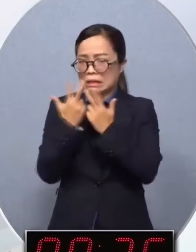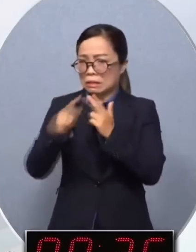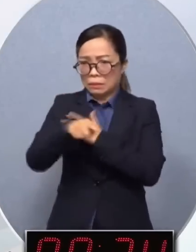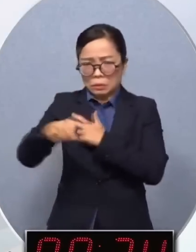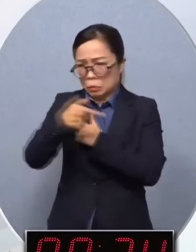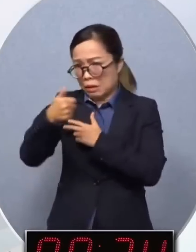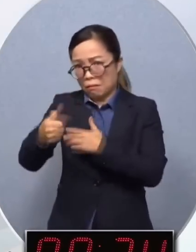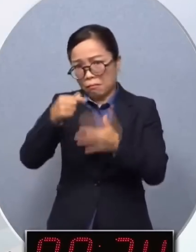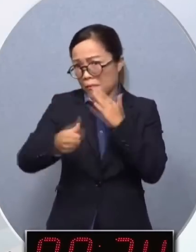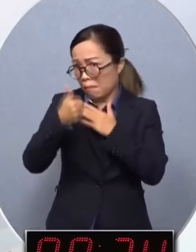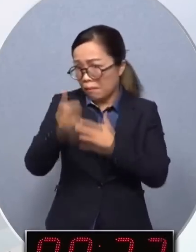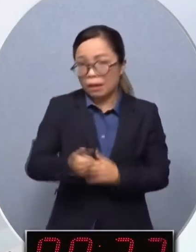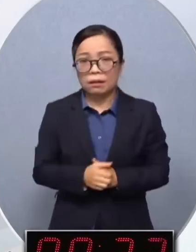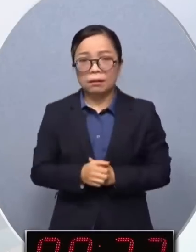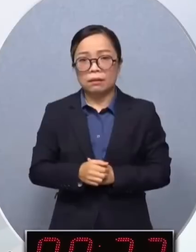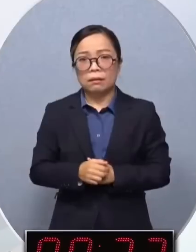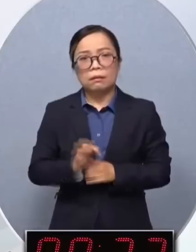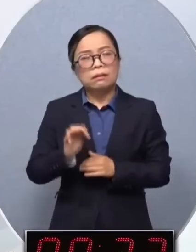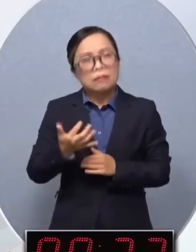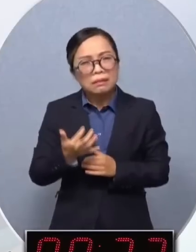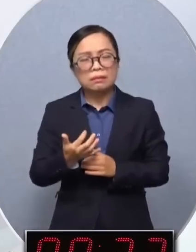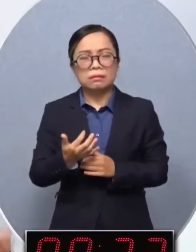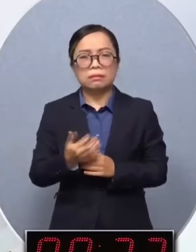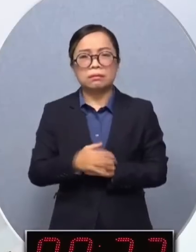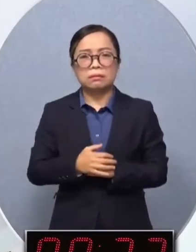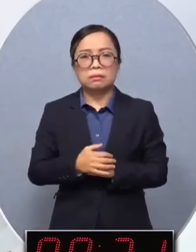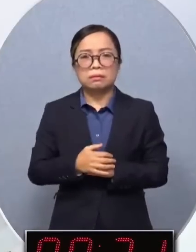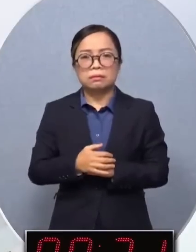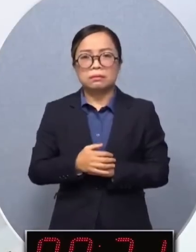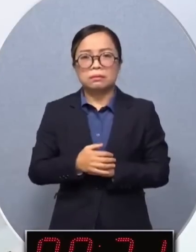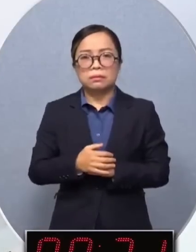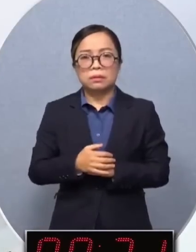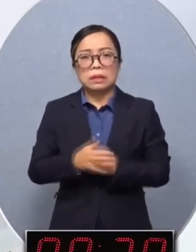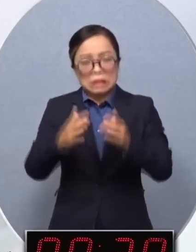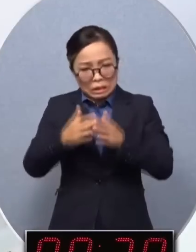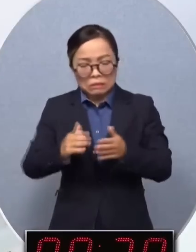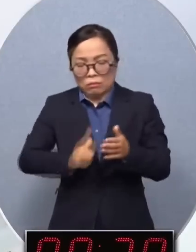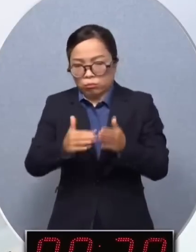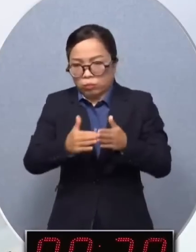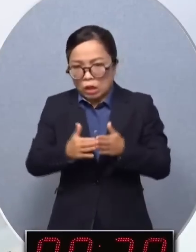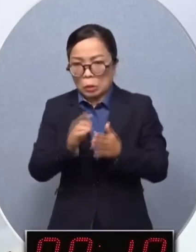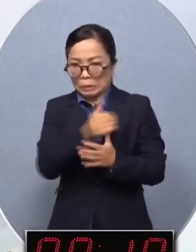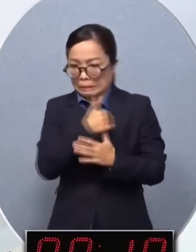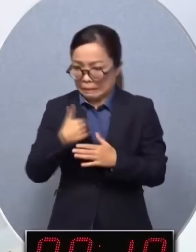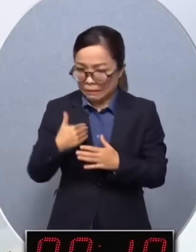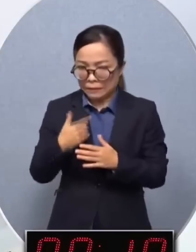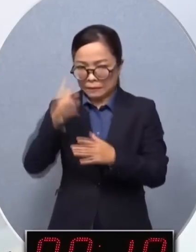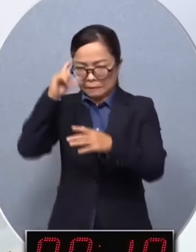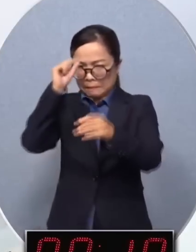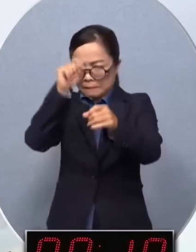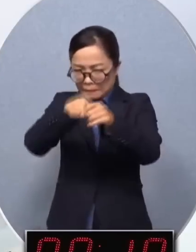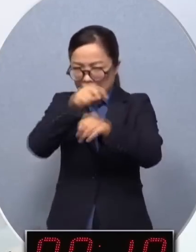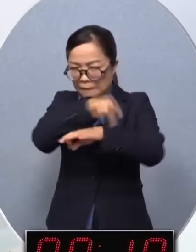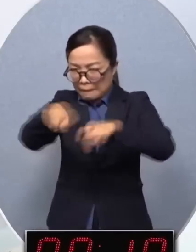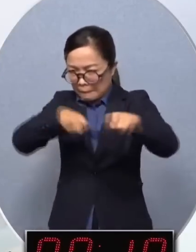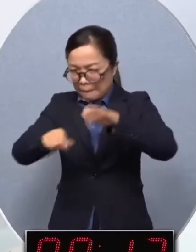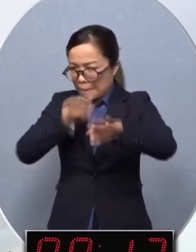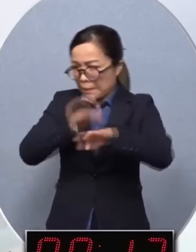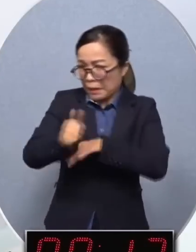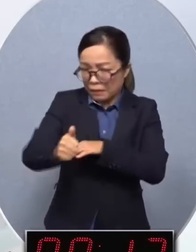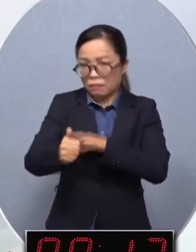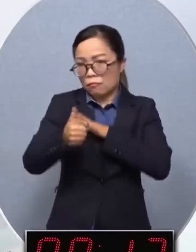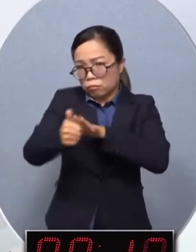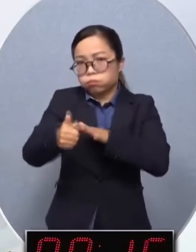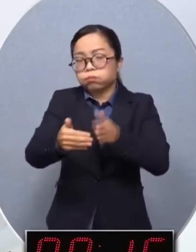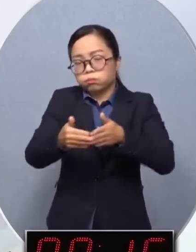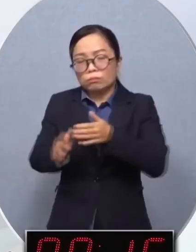最好的条件。再次呢，那么需要有一个 能够有愿景跟规划能力的城市的领